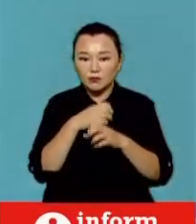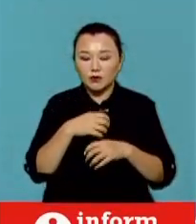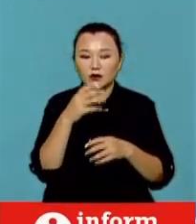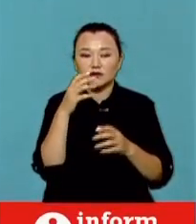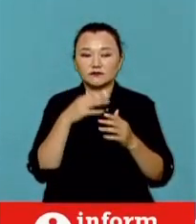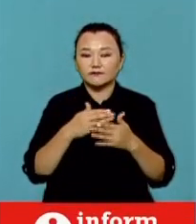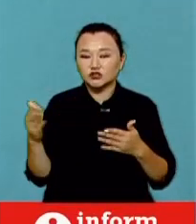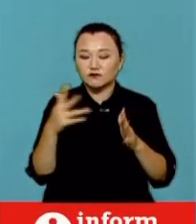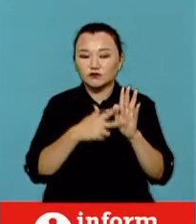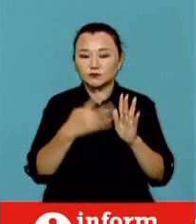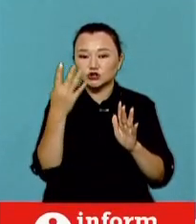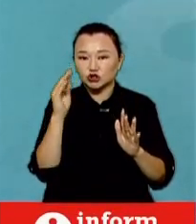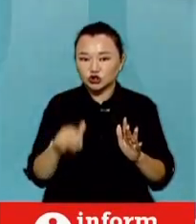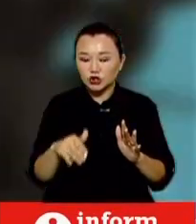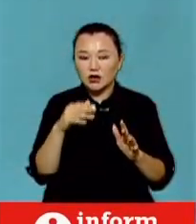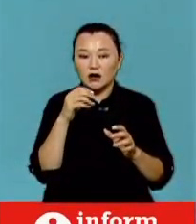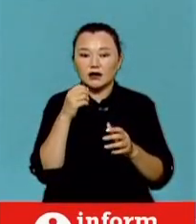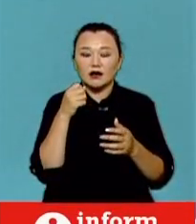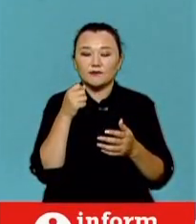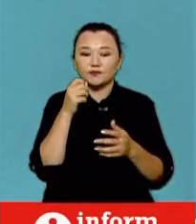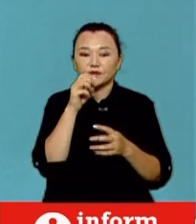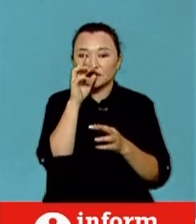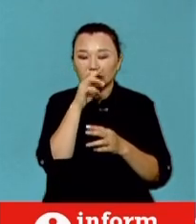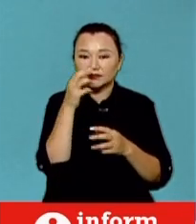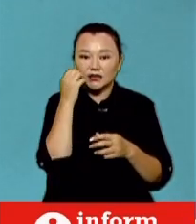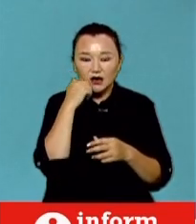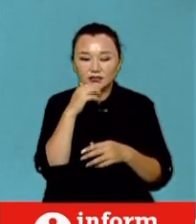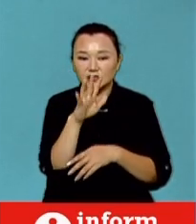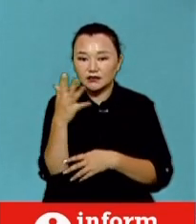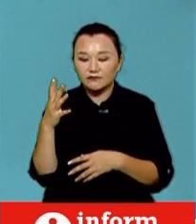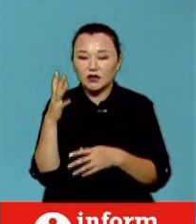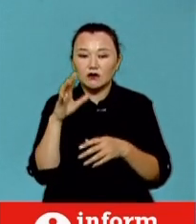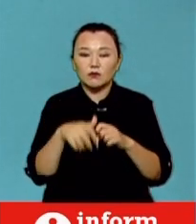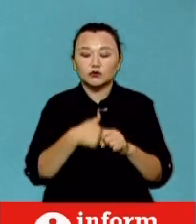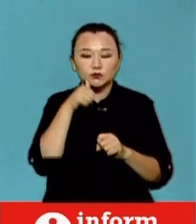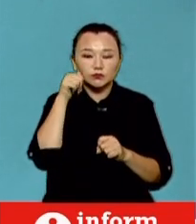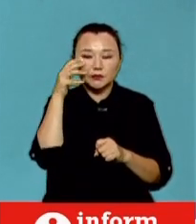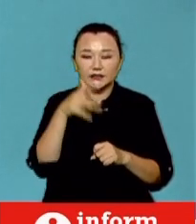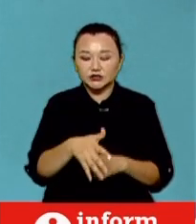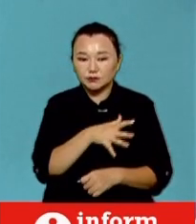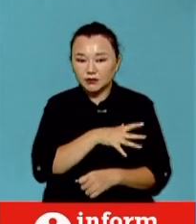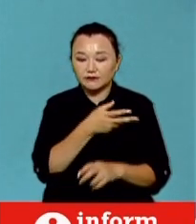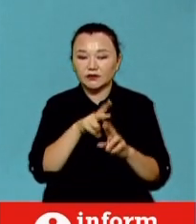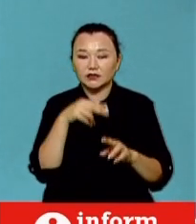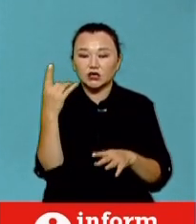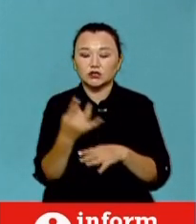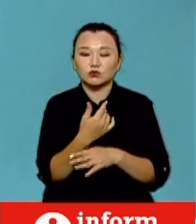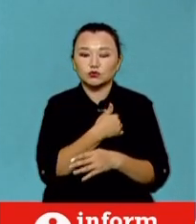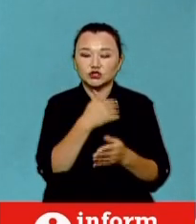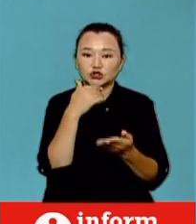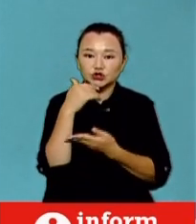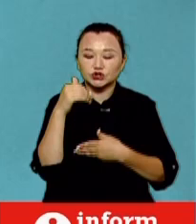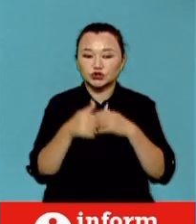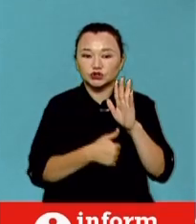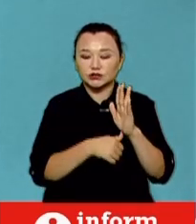свыше 84 тысяч аварийных деревьев. В прошлом году ликвидировали около 5 тысяч. В этот раз намерены спилить 16